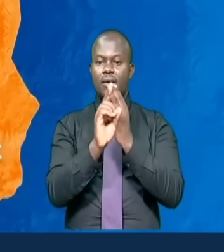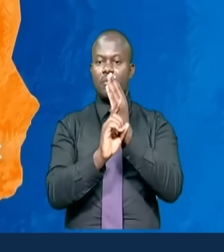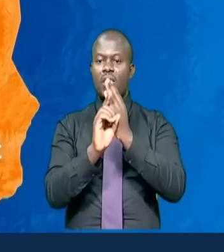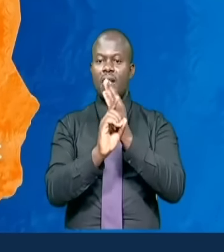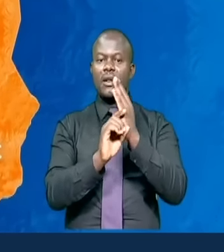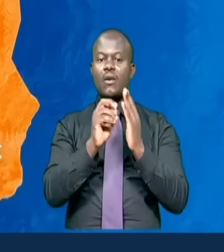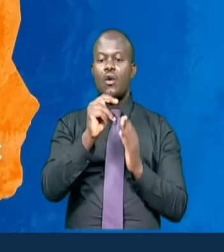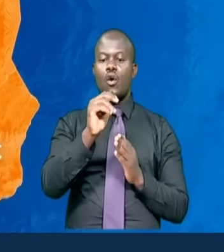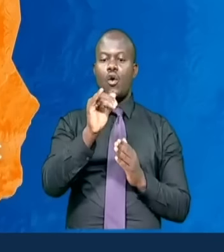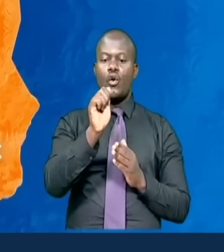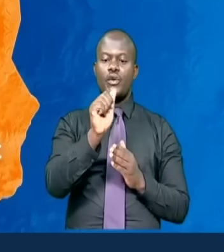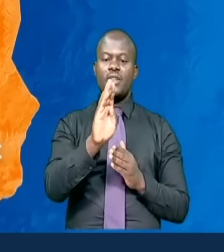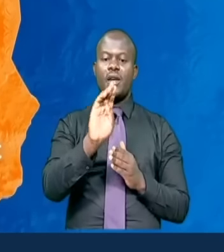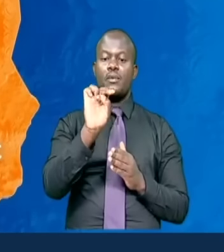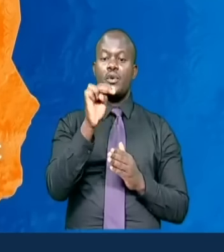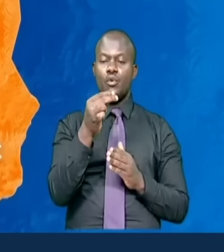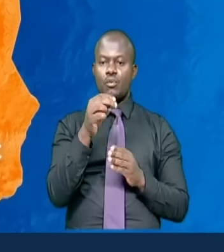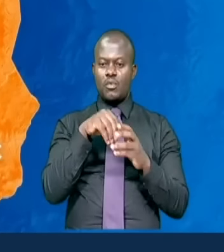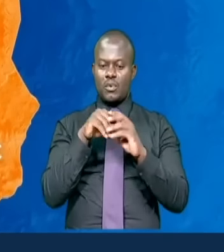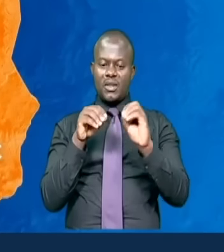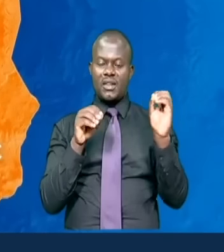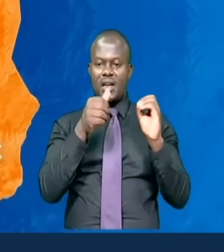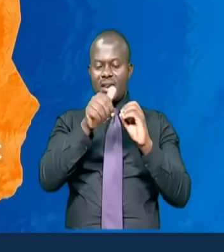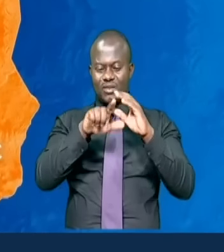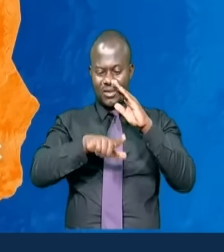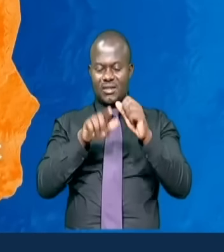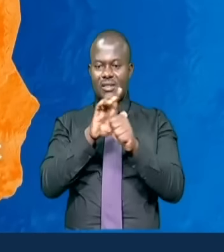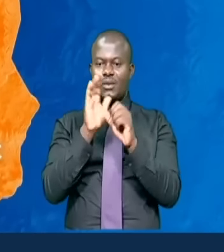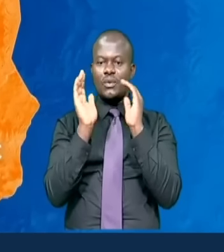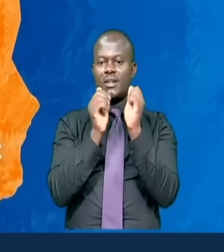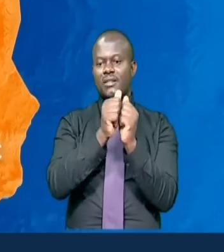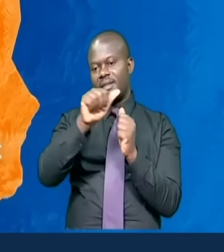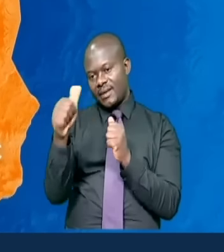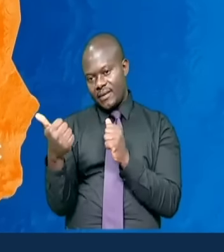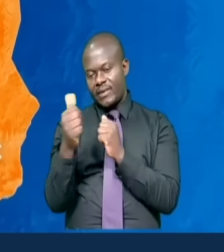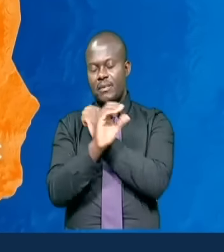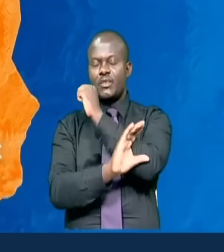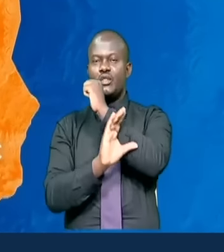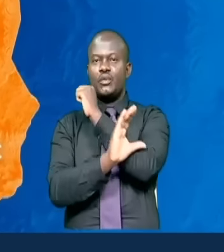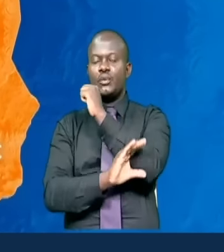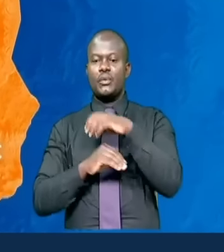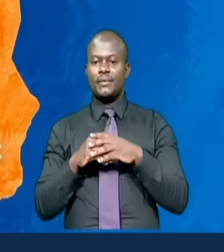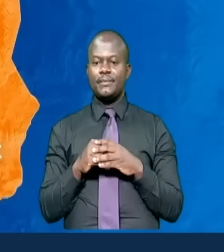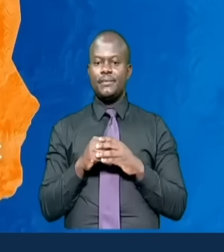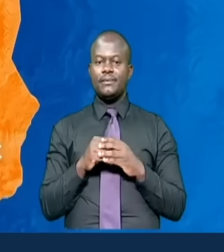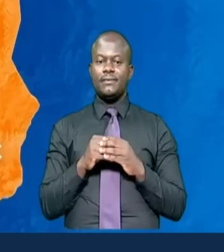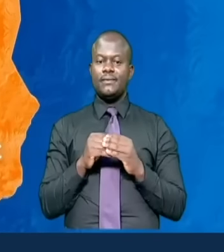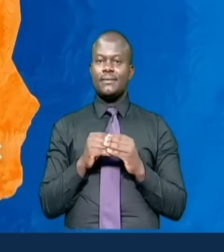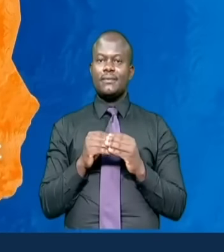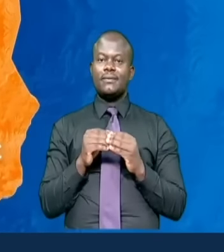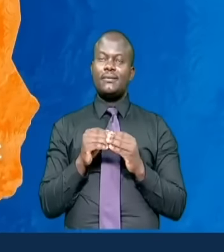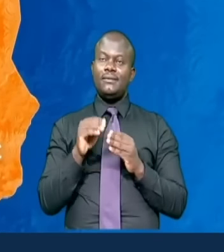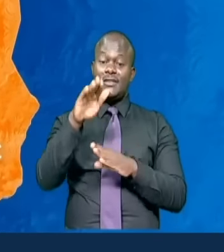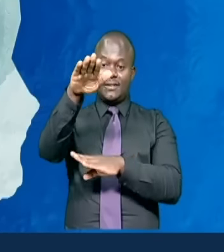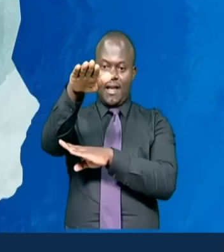mu karere ka Nyabihu mu bice byo mu burengerazuba aricyo kiri hasi gereranyije n'ahandi mu gihugu masaha rero ku